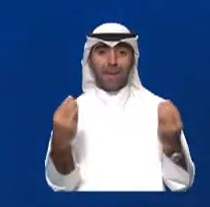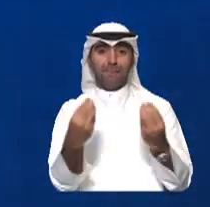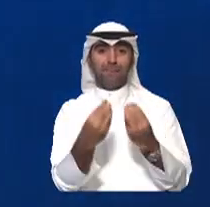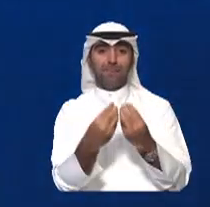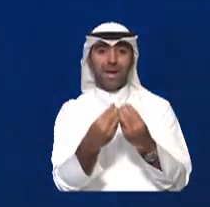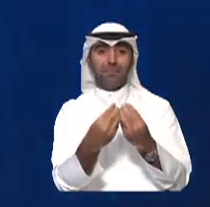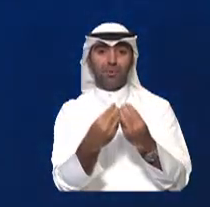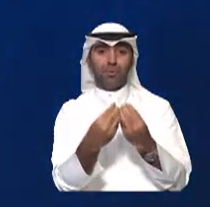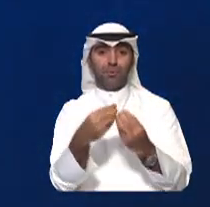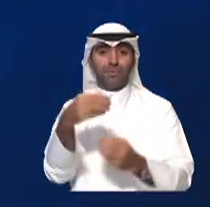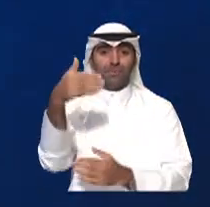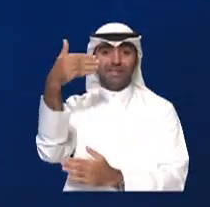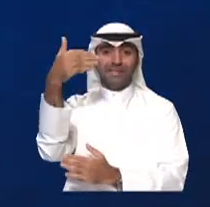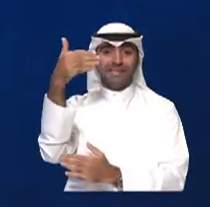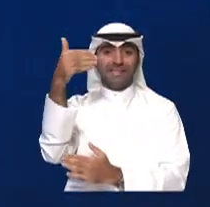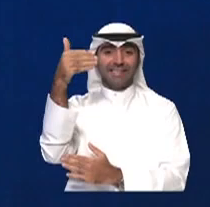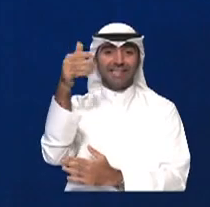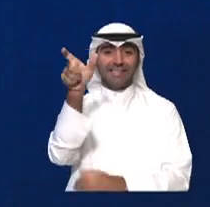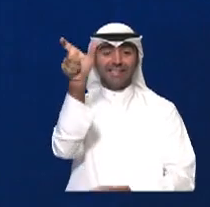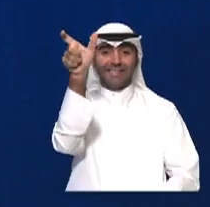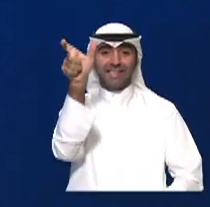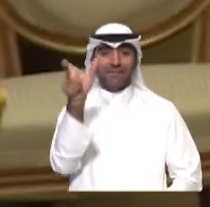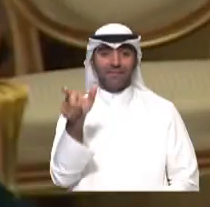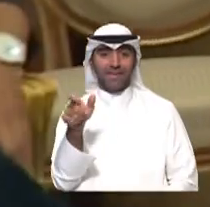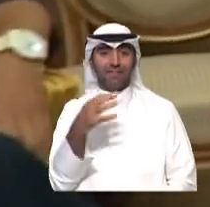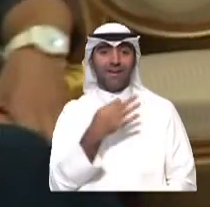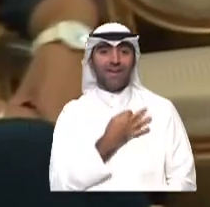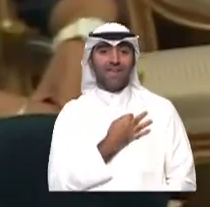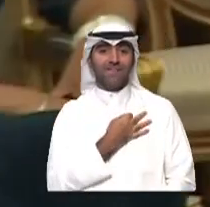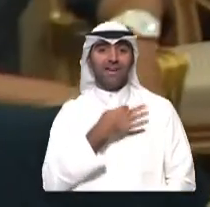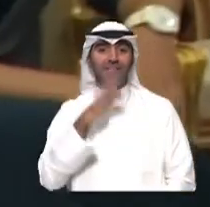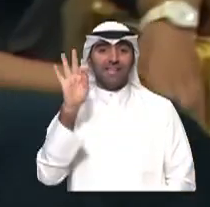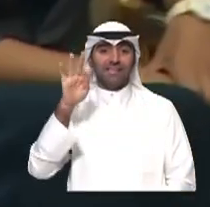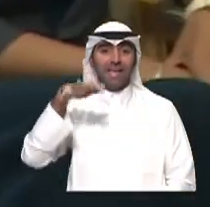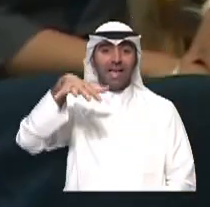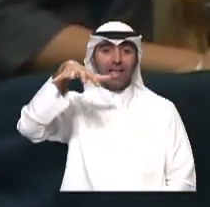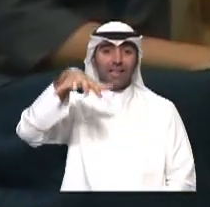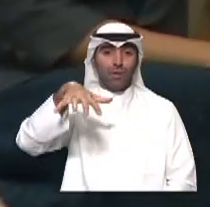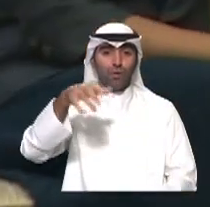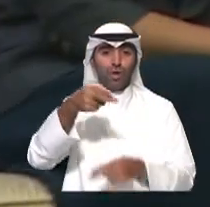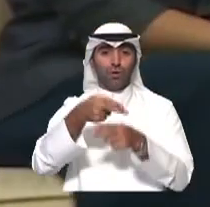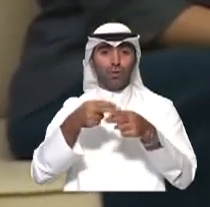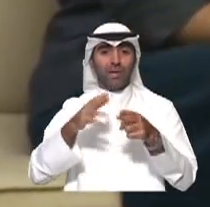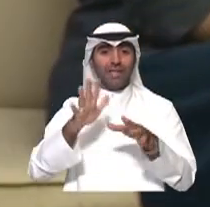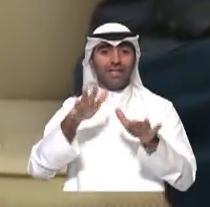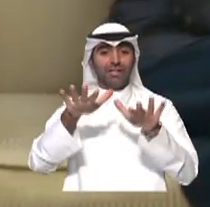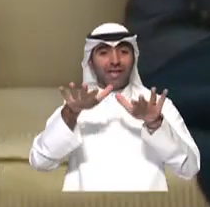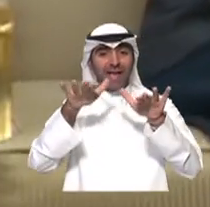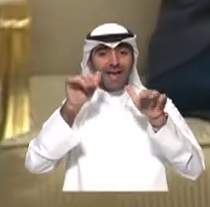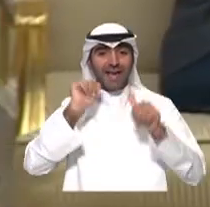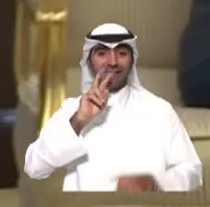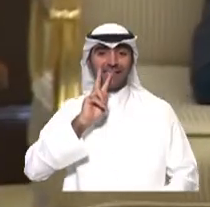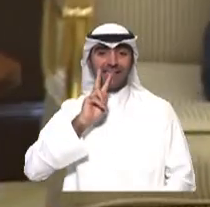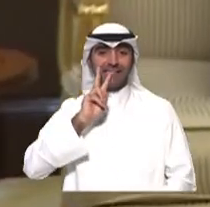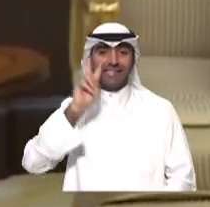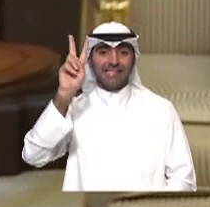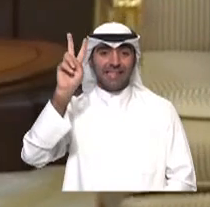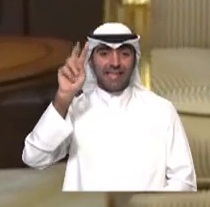كلير لوجاندر، وذلك بمناسبة انتهاء مهام عملها السفيرة لبلادها لدى دولة الكويت.